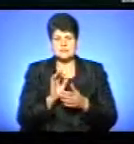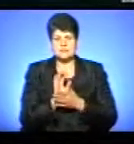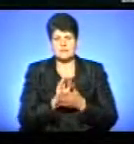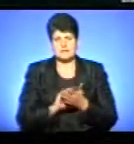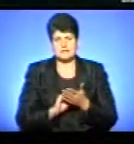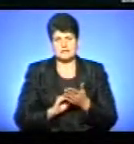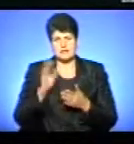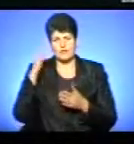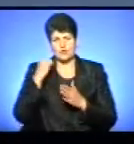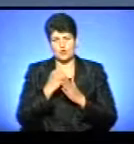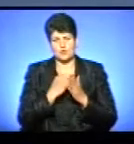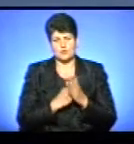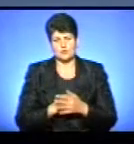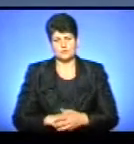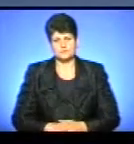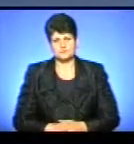Чорна.